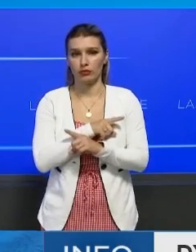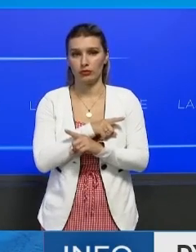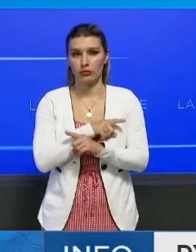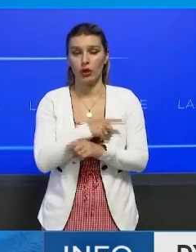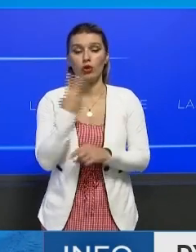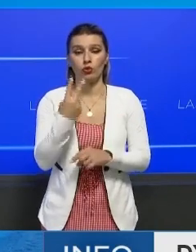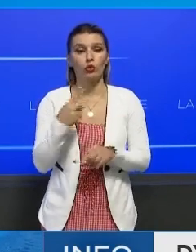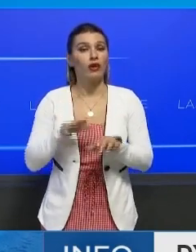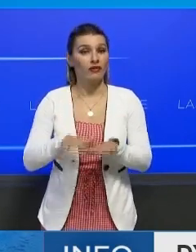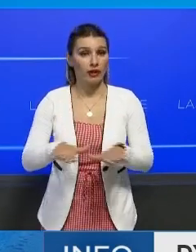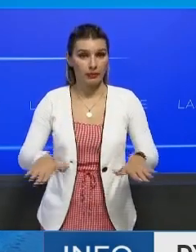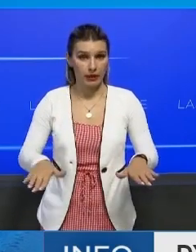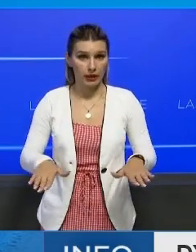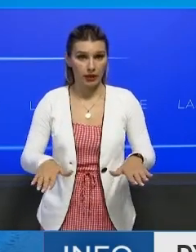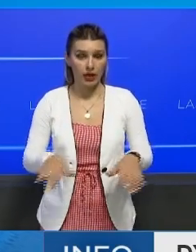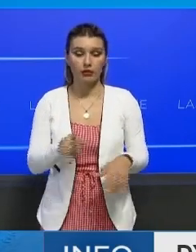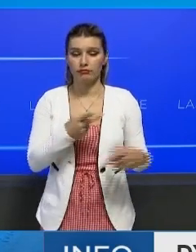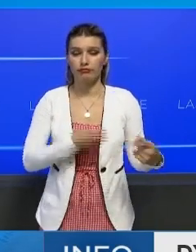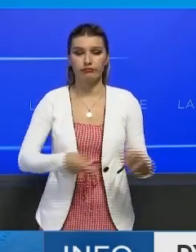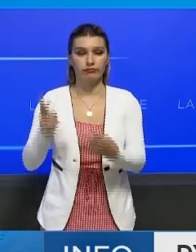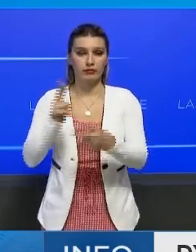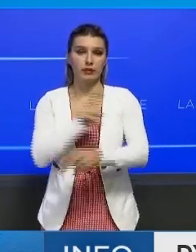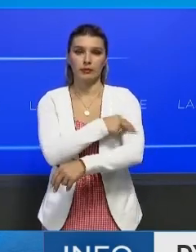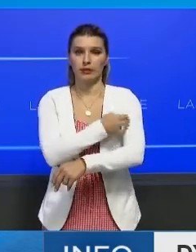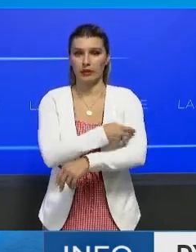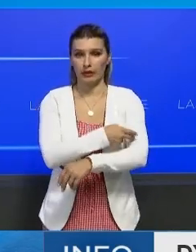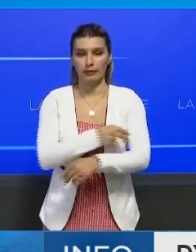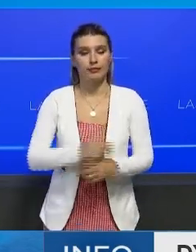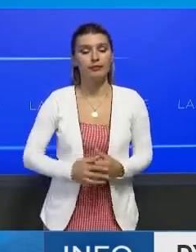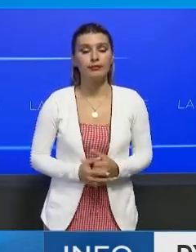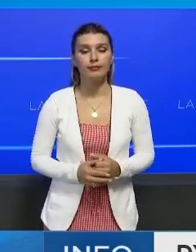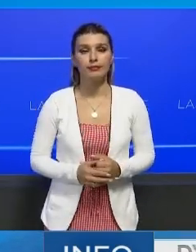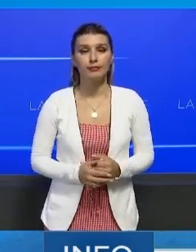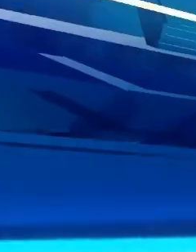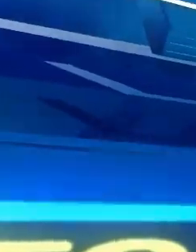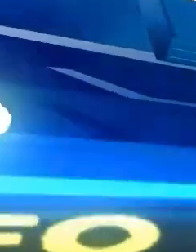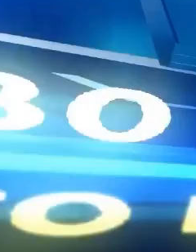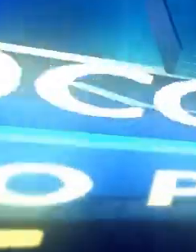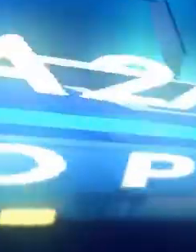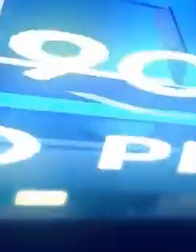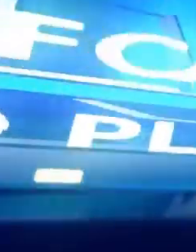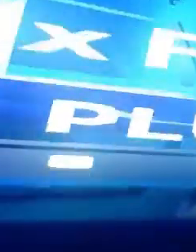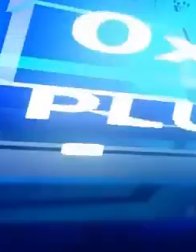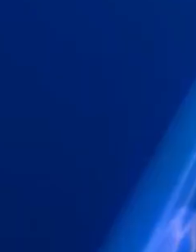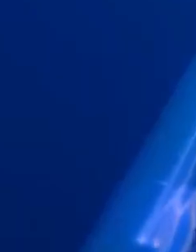ndërsa dy fëmijë të lënduar janë dërguar për tretman mjekësor.